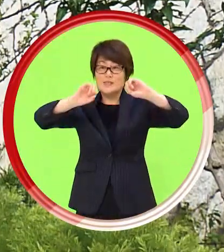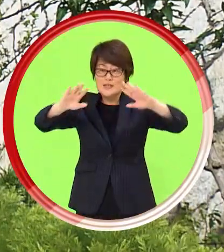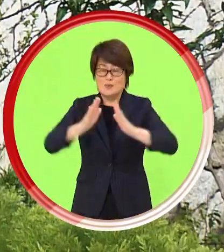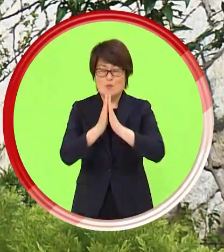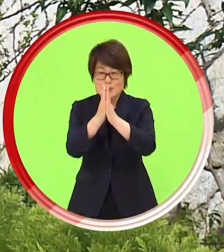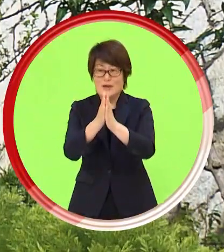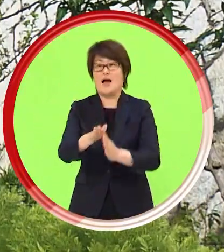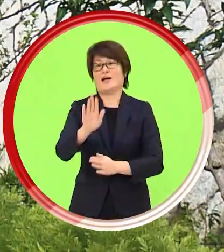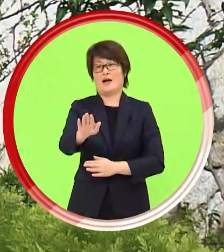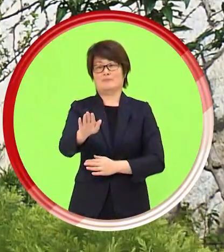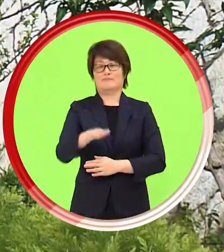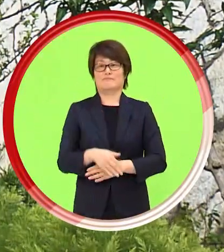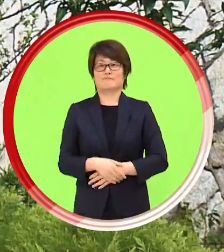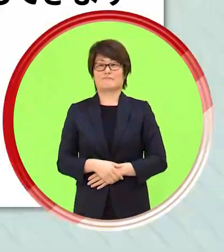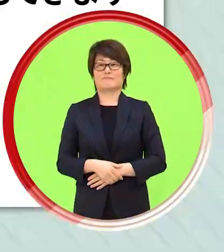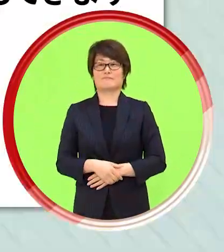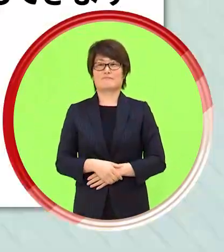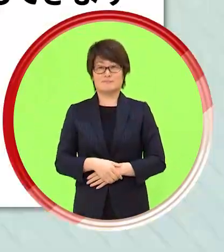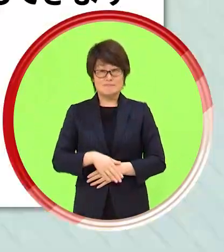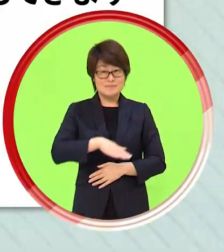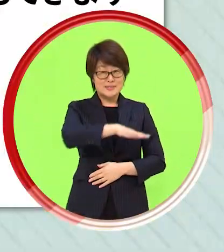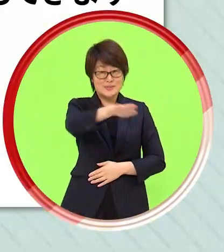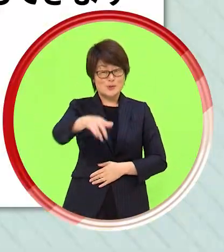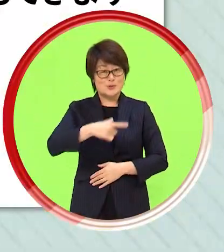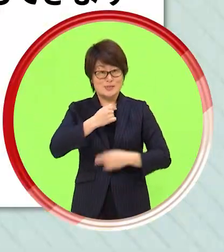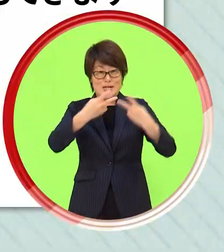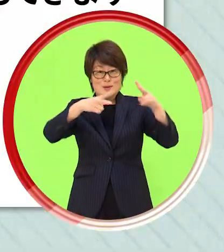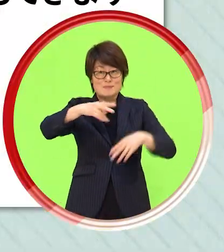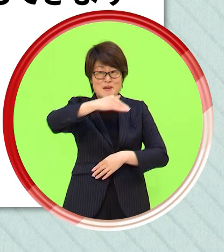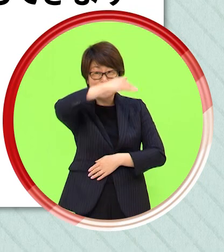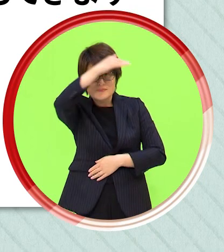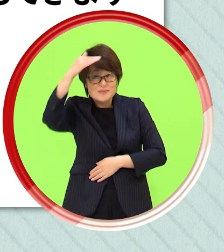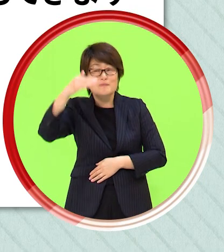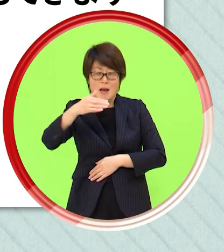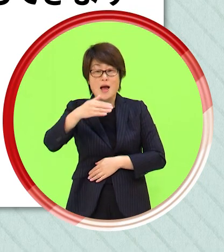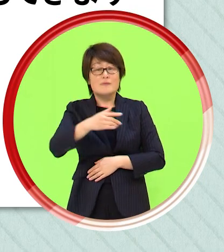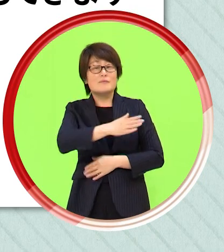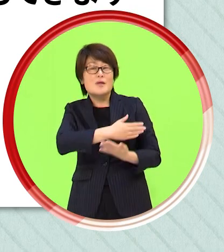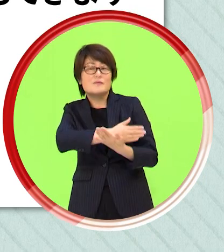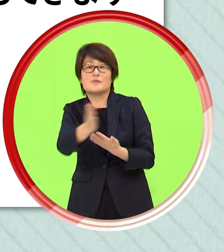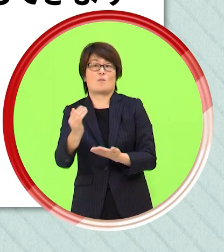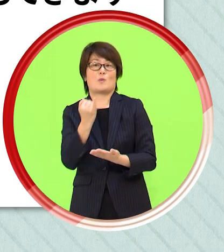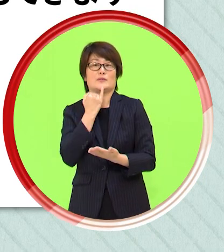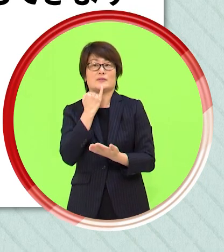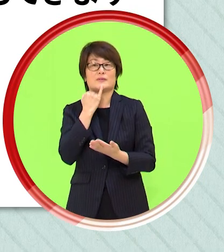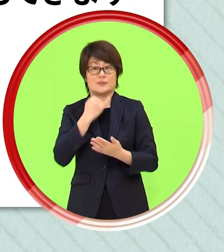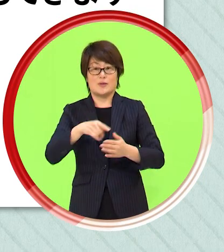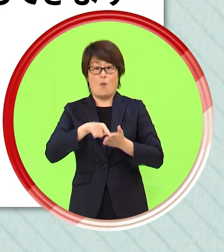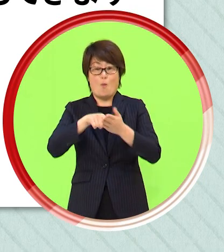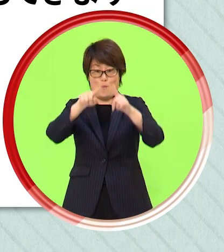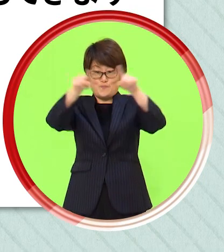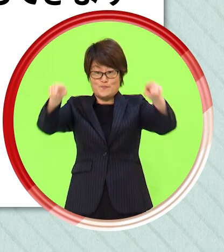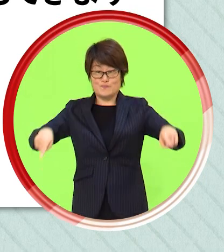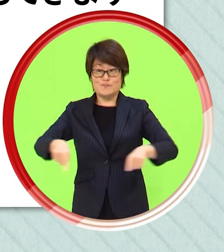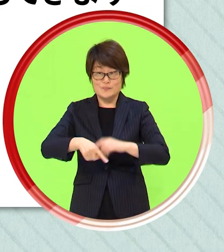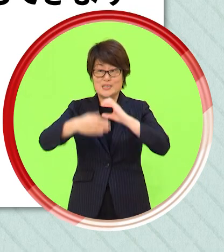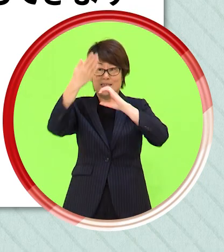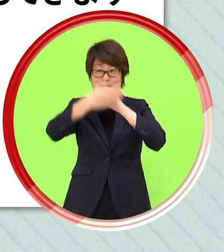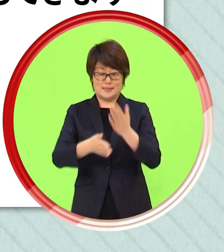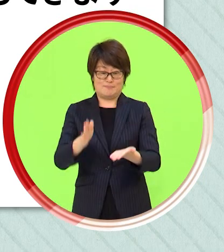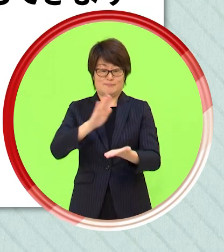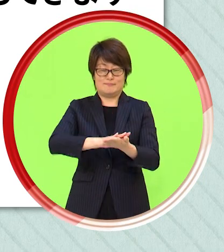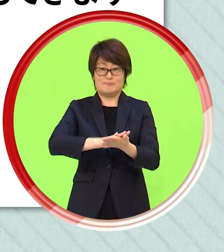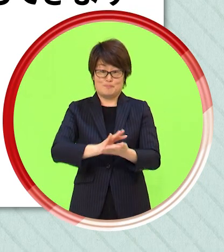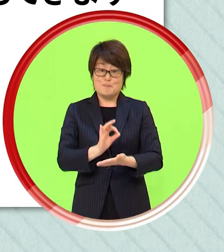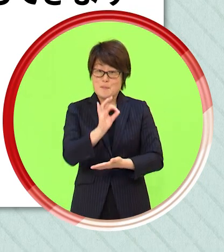のお知らせとお願いです。皆さんのお好きな広島の景観、次戦他戦は問いません。応募用紙